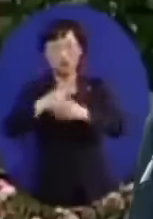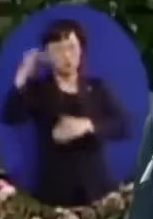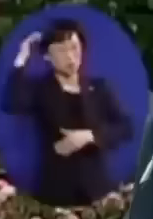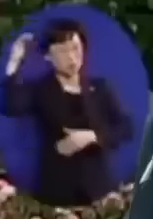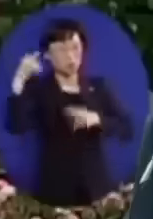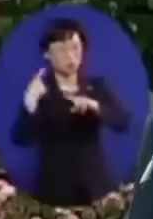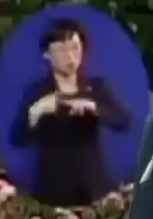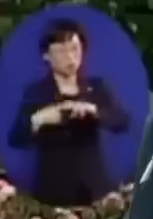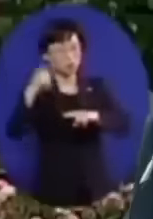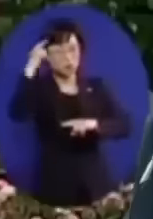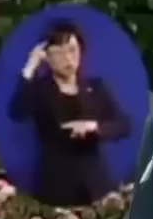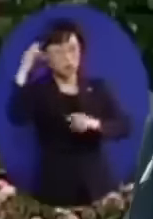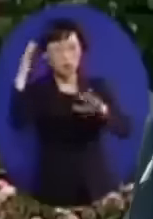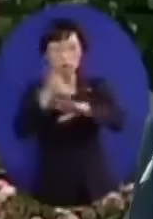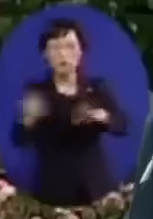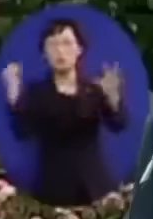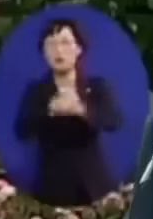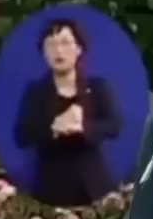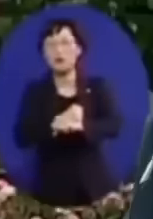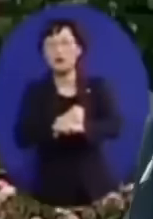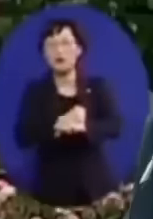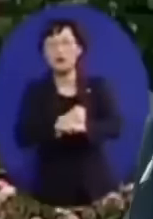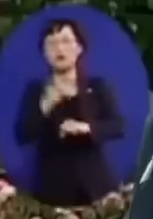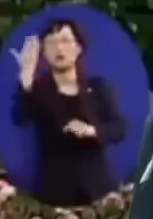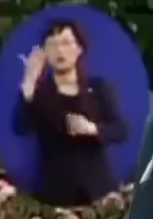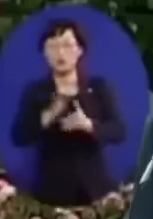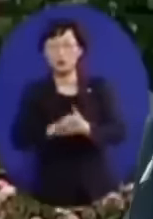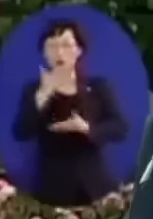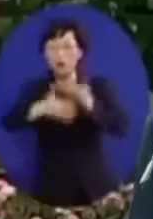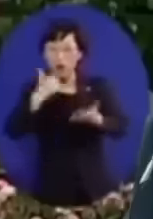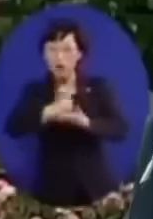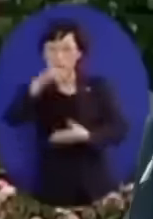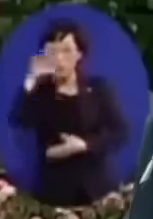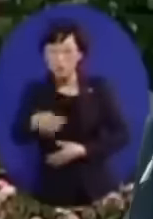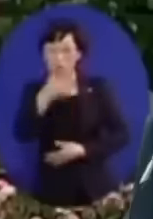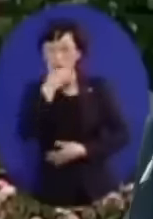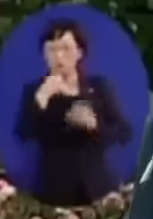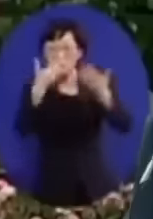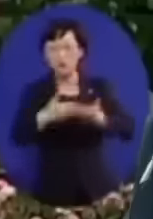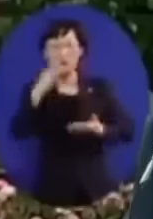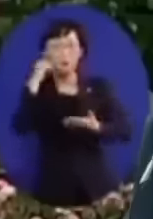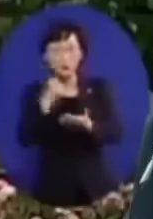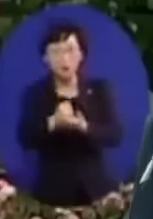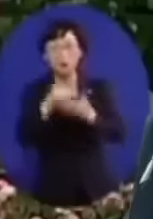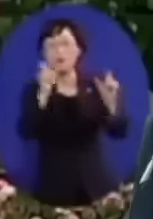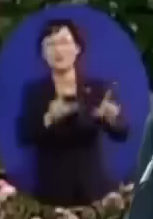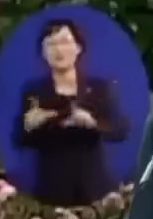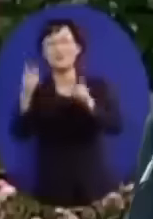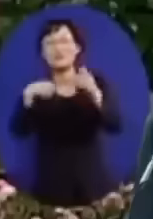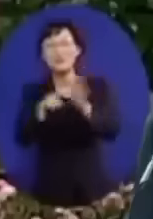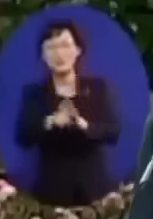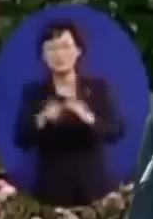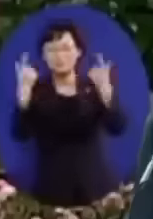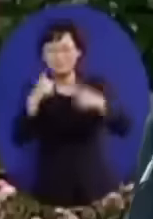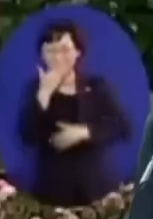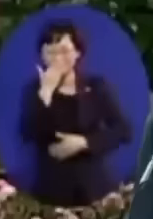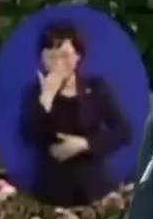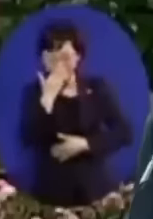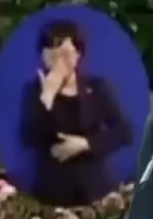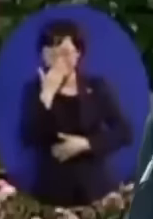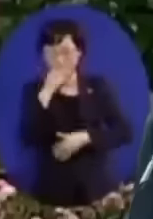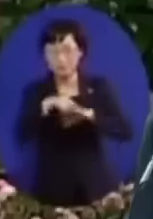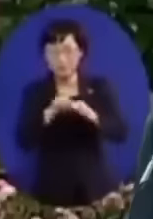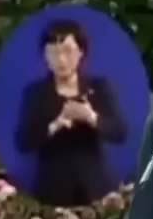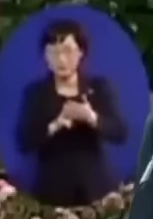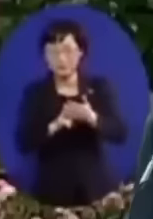길로 인도하는 것입니다. 우리가 하나님 앞에 복을 받고 형통한 삶을 살기 위해서는 늘 낮아지고 겸비한 마음을 가져야